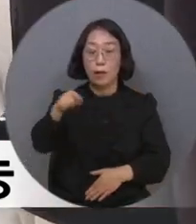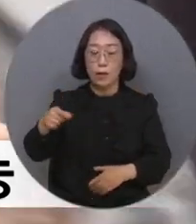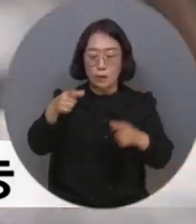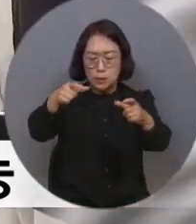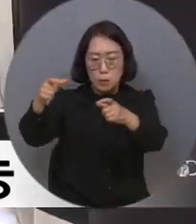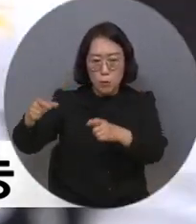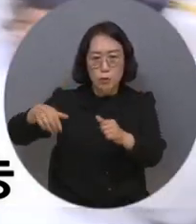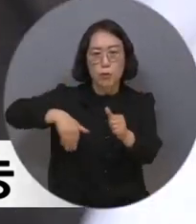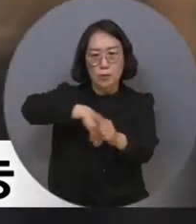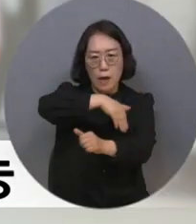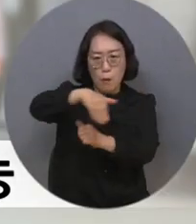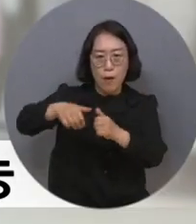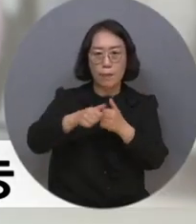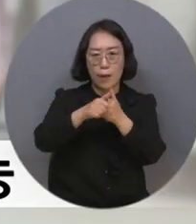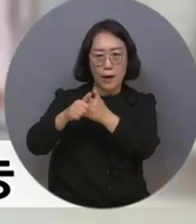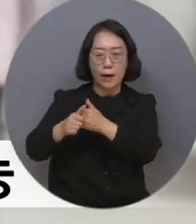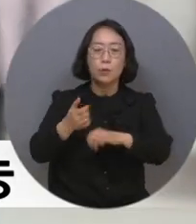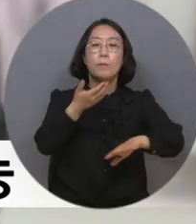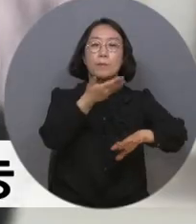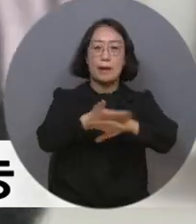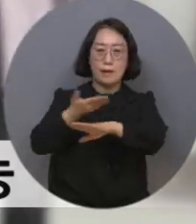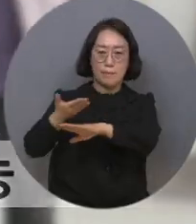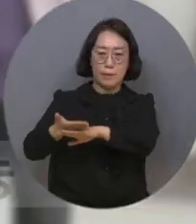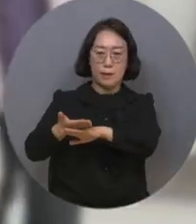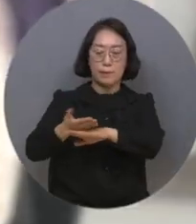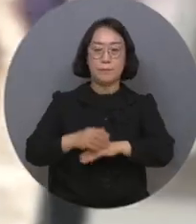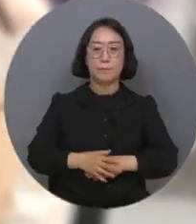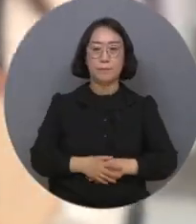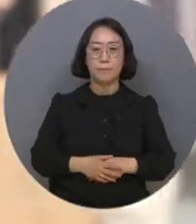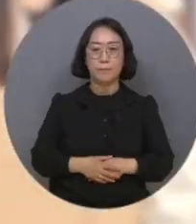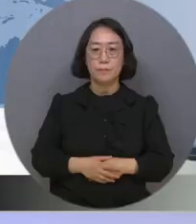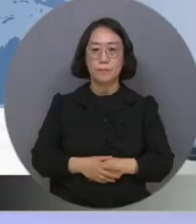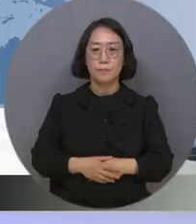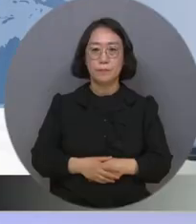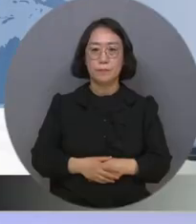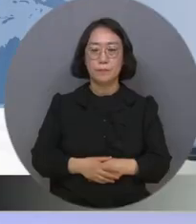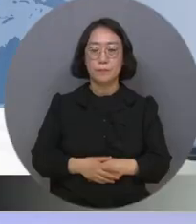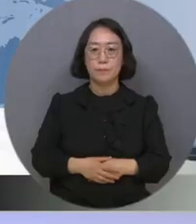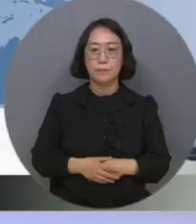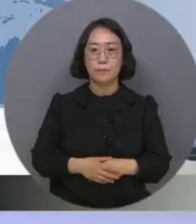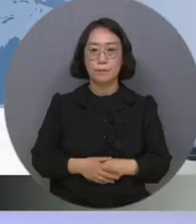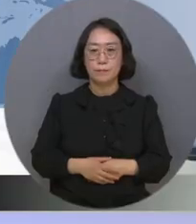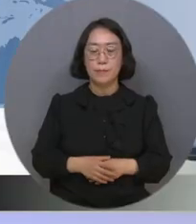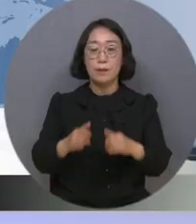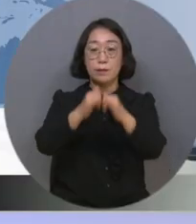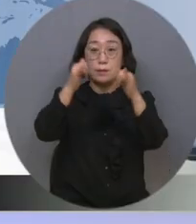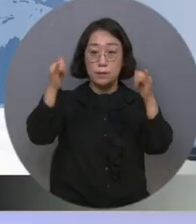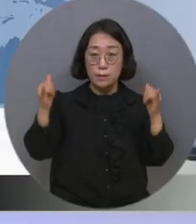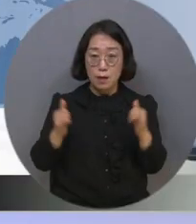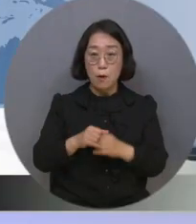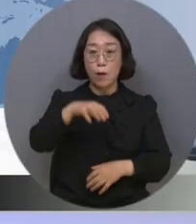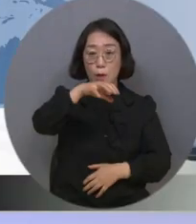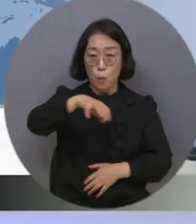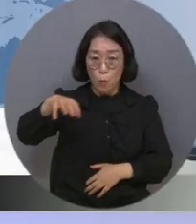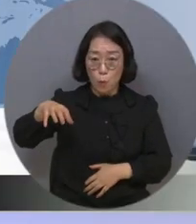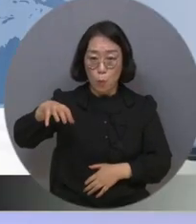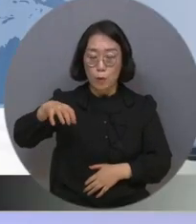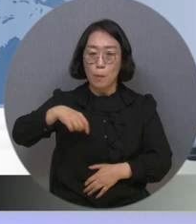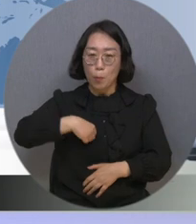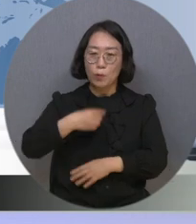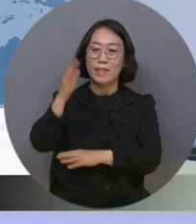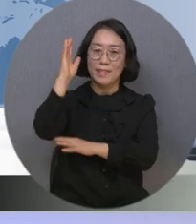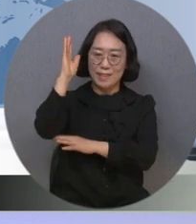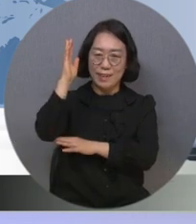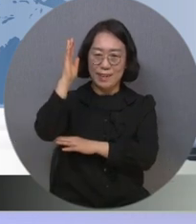현황에 따라 이용 가능 여부는 달라질 수 있습니다. 우리 사회 곳곳의 이야기를 사연과 제보로